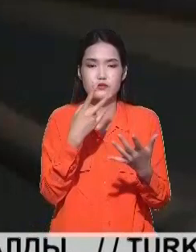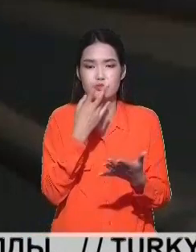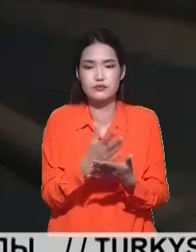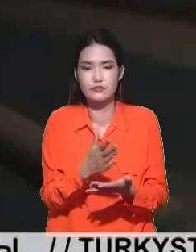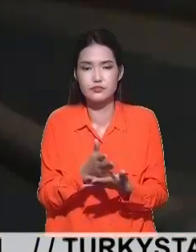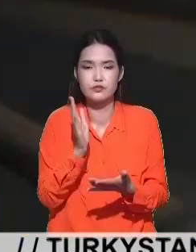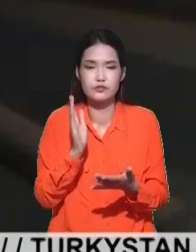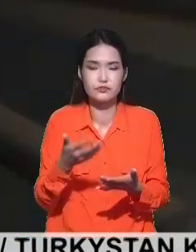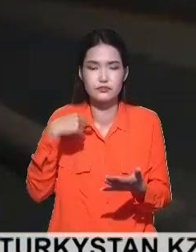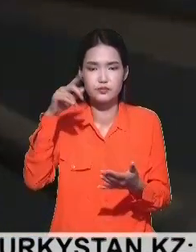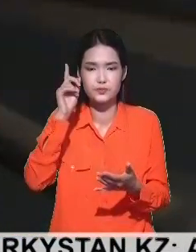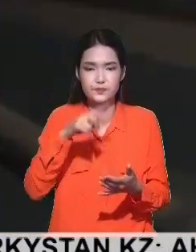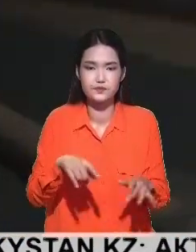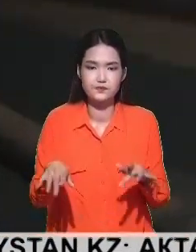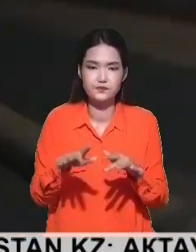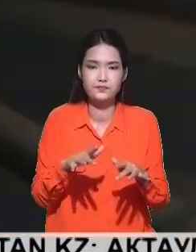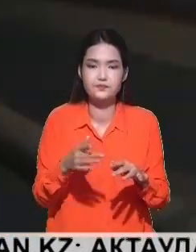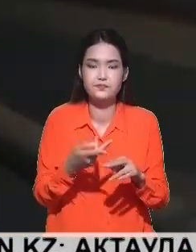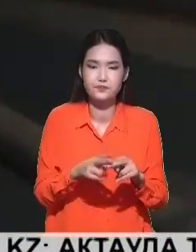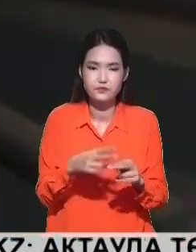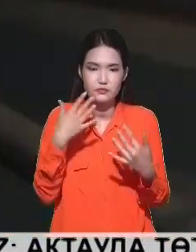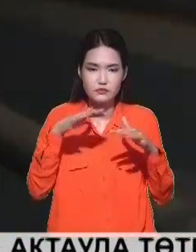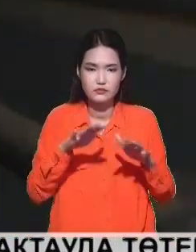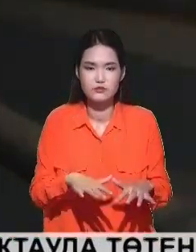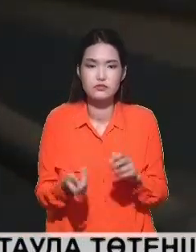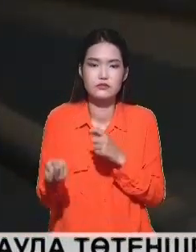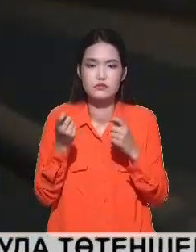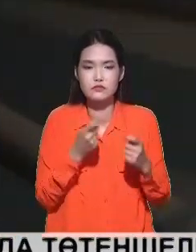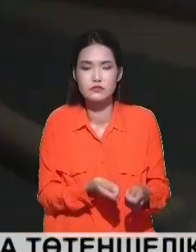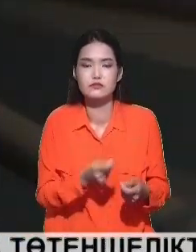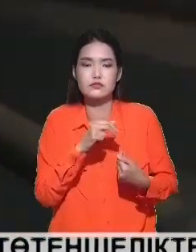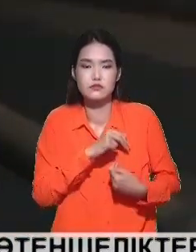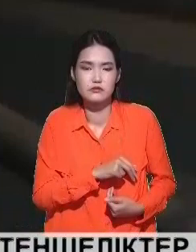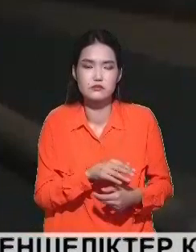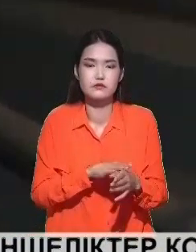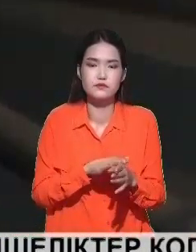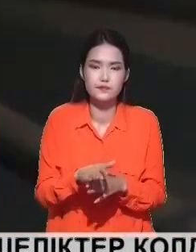шешудің бірден бір жолы ол жердің астында метро болуы және жердің үстіндегі